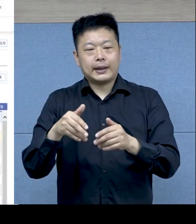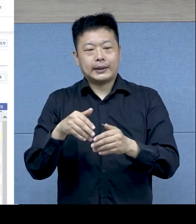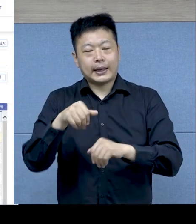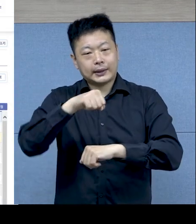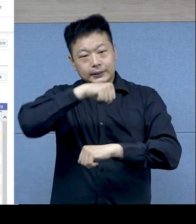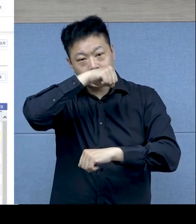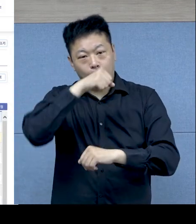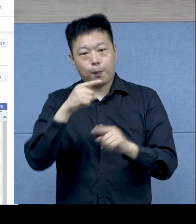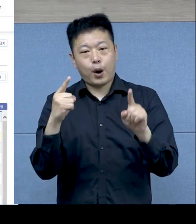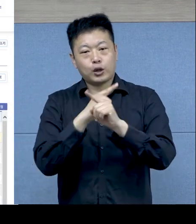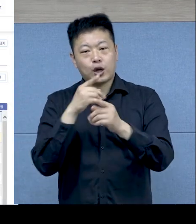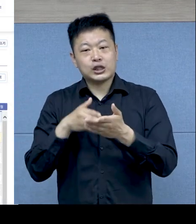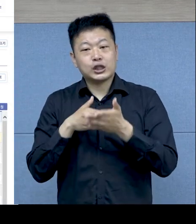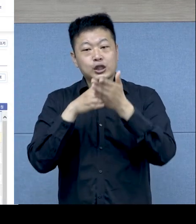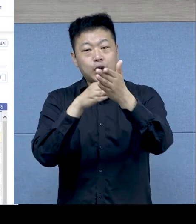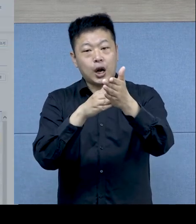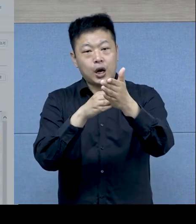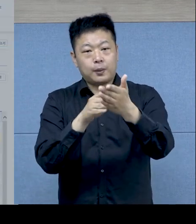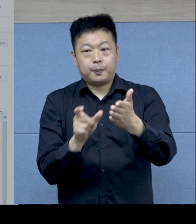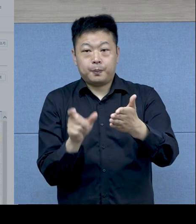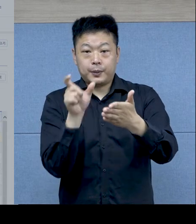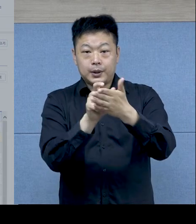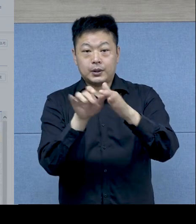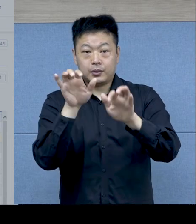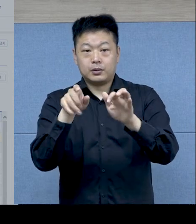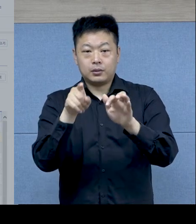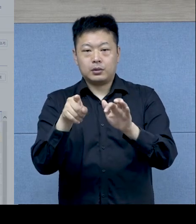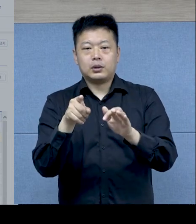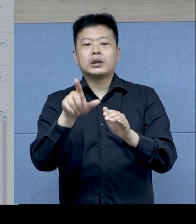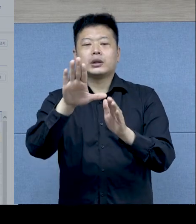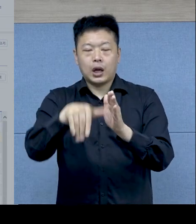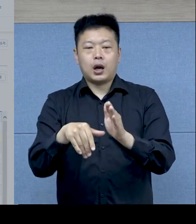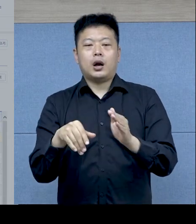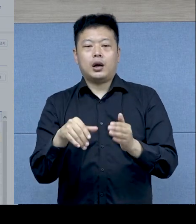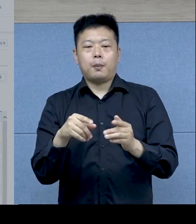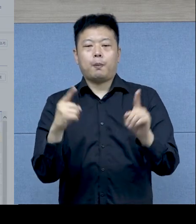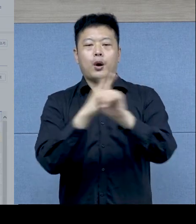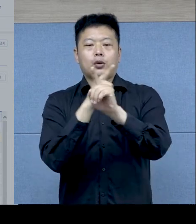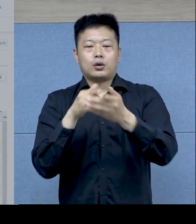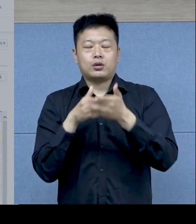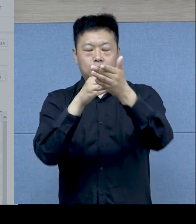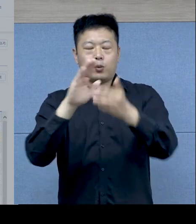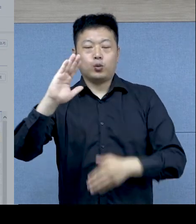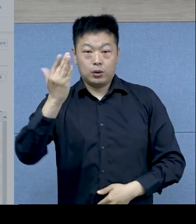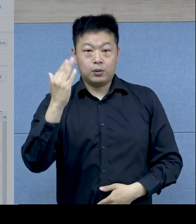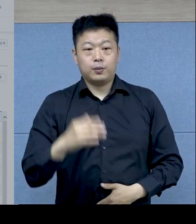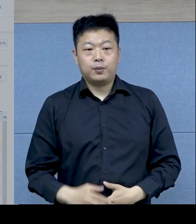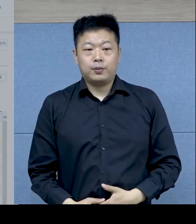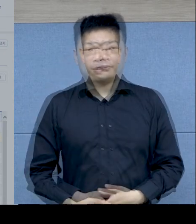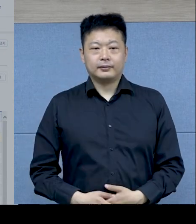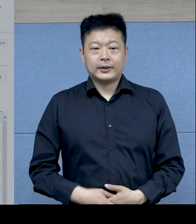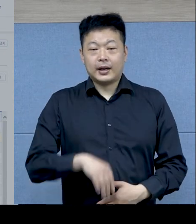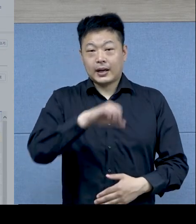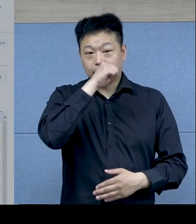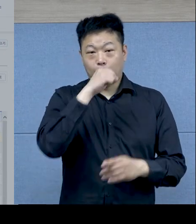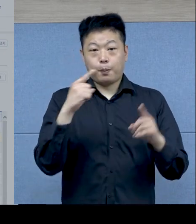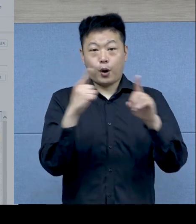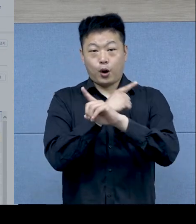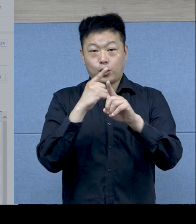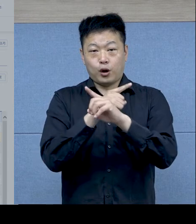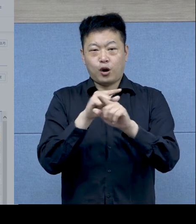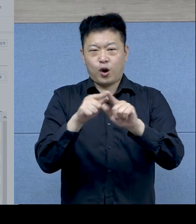사업 예산 변경 신청을 클릭하신 후 예산을 변경하시면 되는데요. 예산